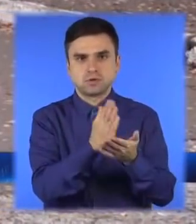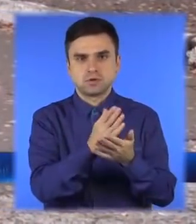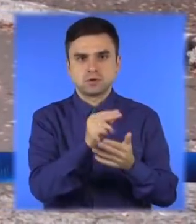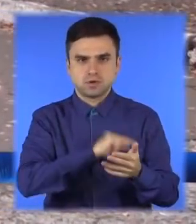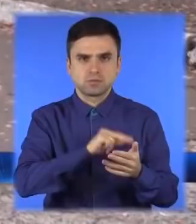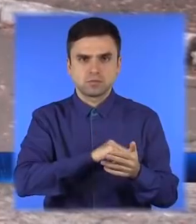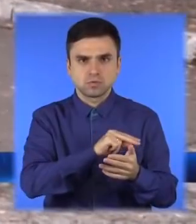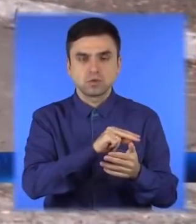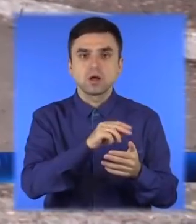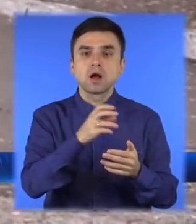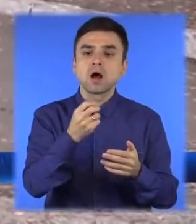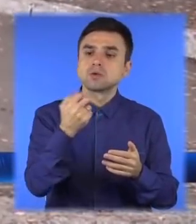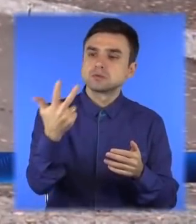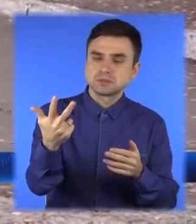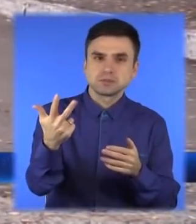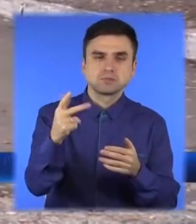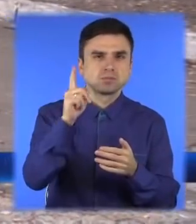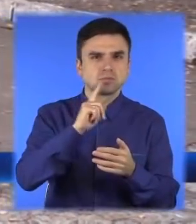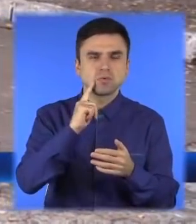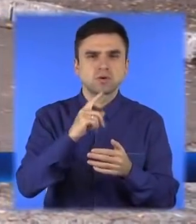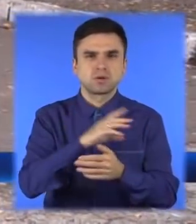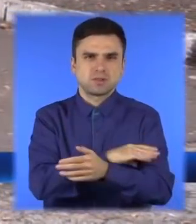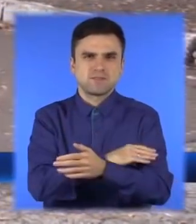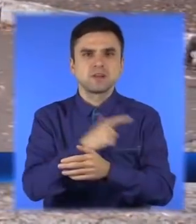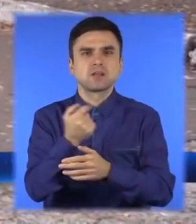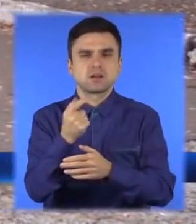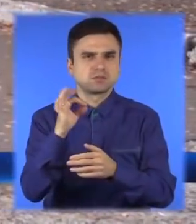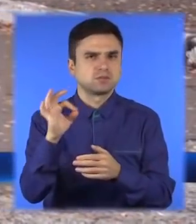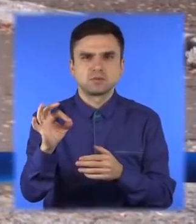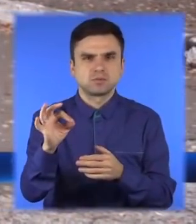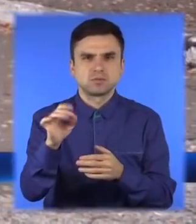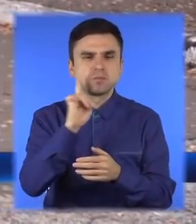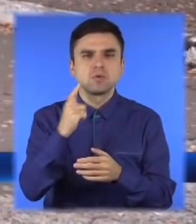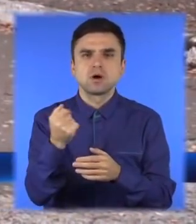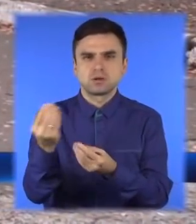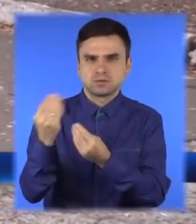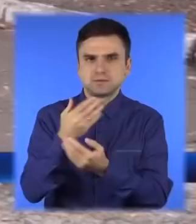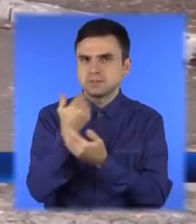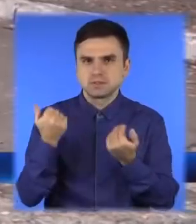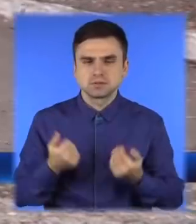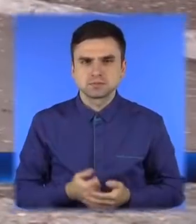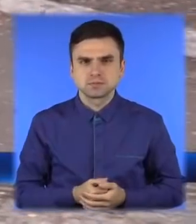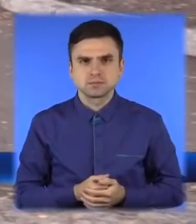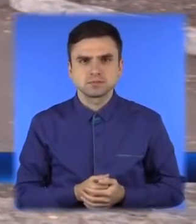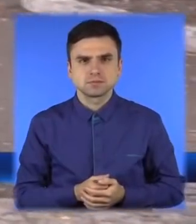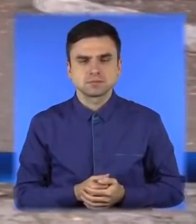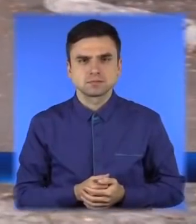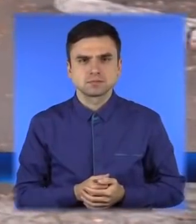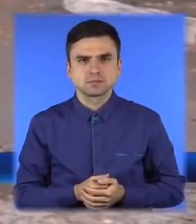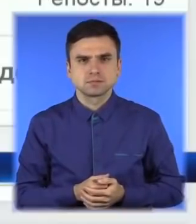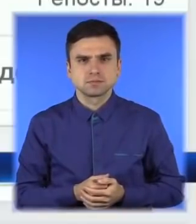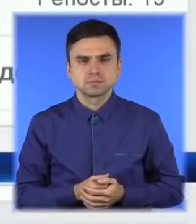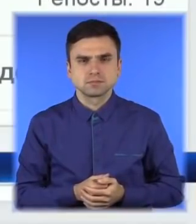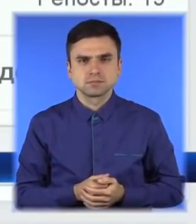К сожалению, на остальних трьох ще поки давлення газу составляє ноль. Поки місць сказати